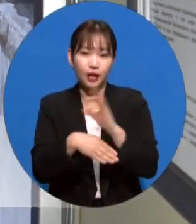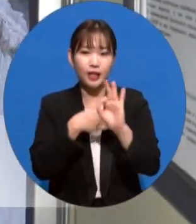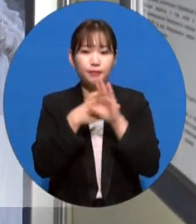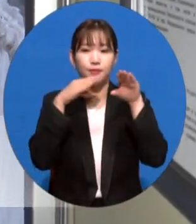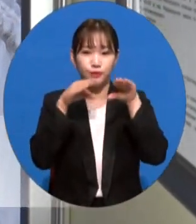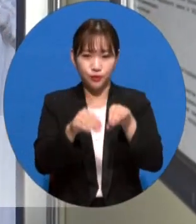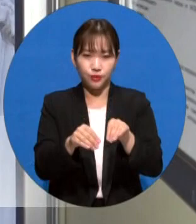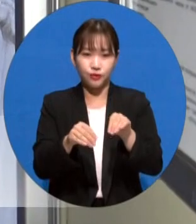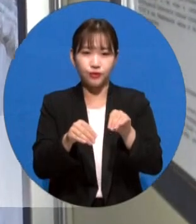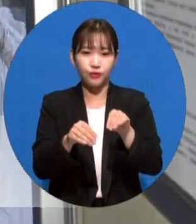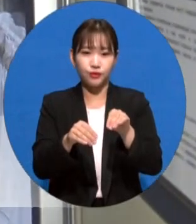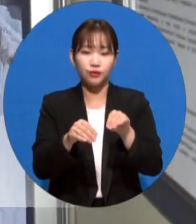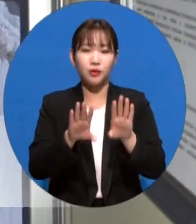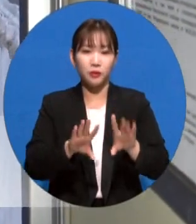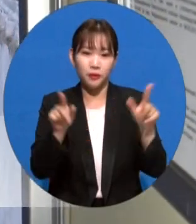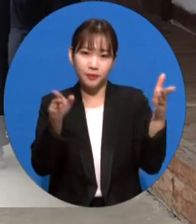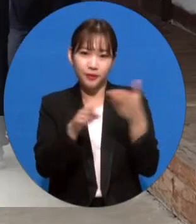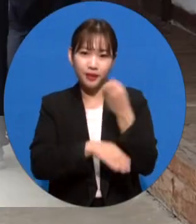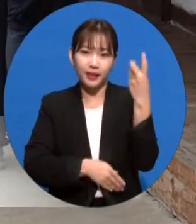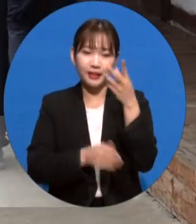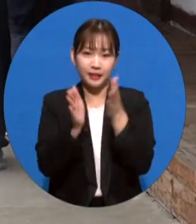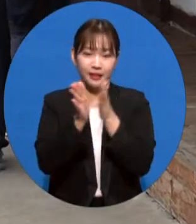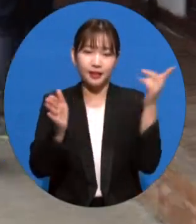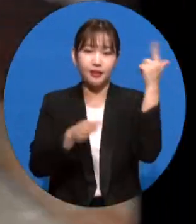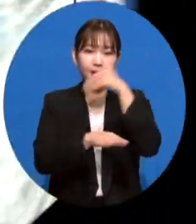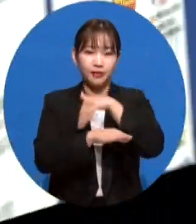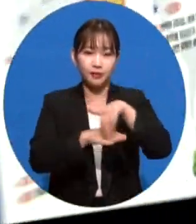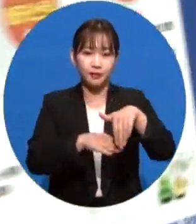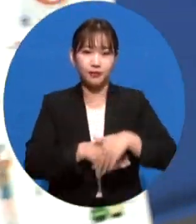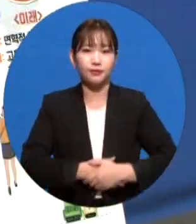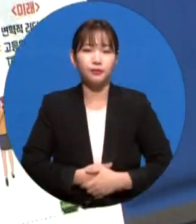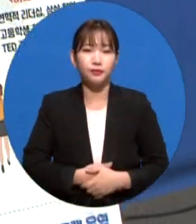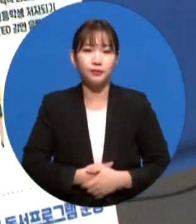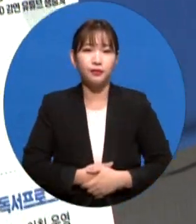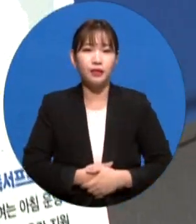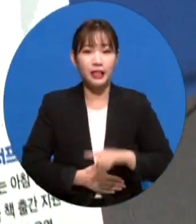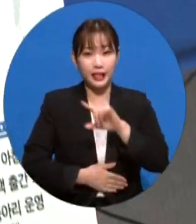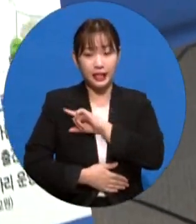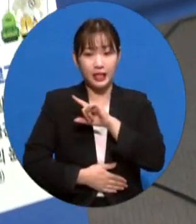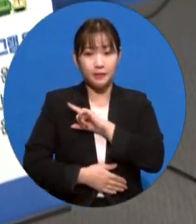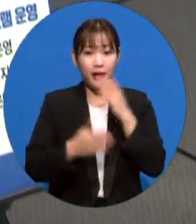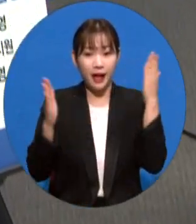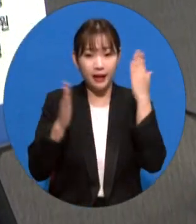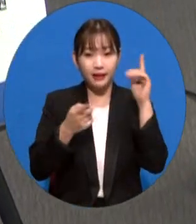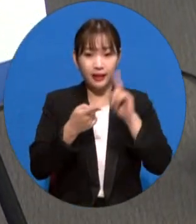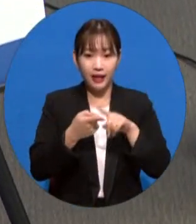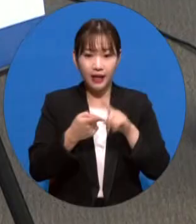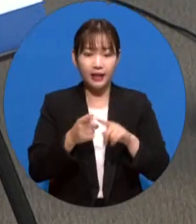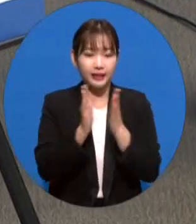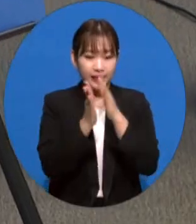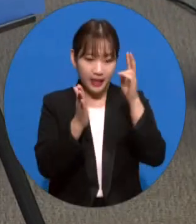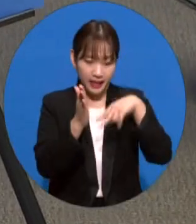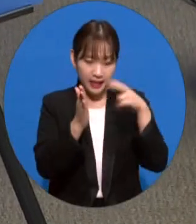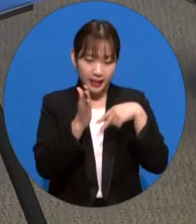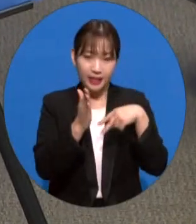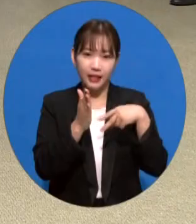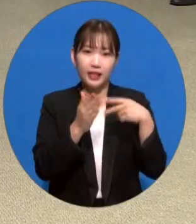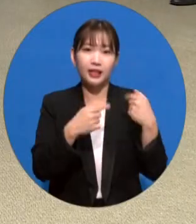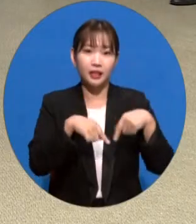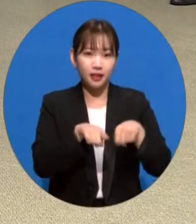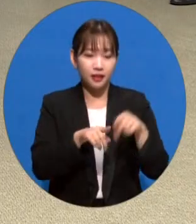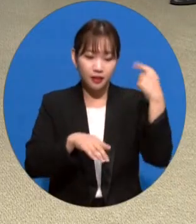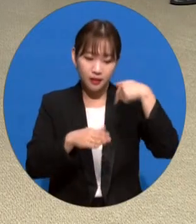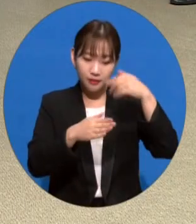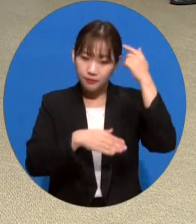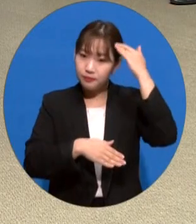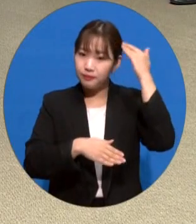잠정 중단됐는데 올해부터 재개될 예정입니다. 명칭은 학생들을 대상으로 책 읽기와 함께 국내외